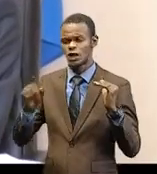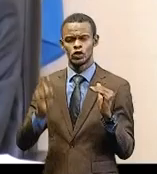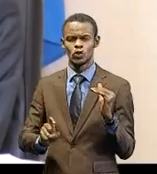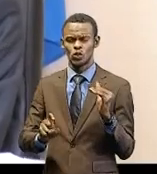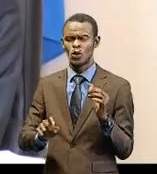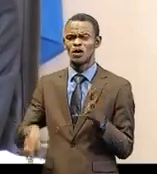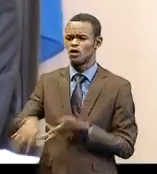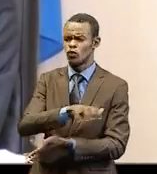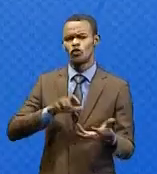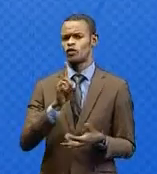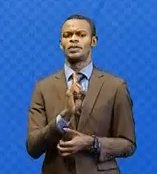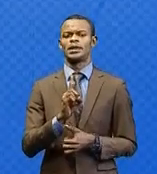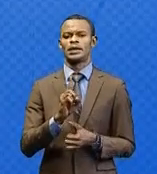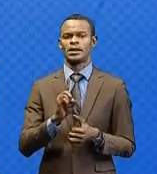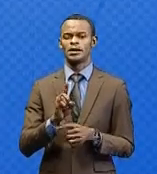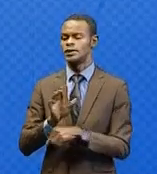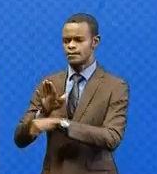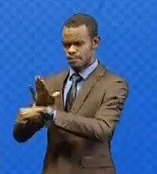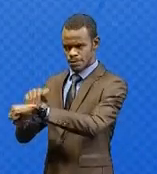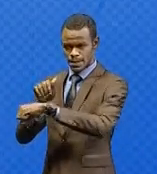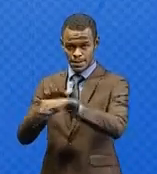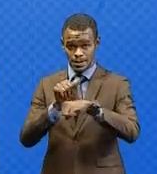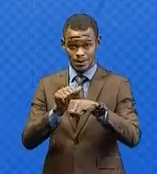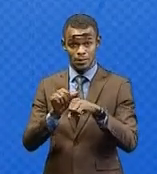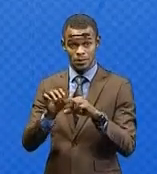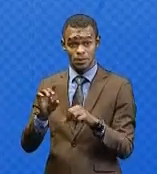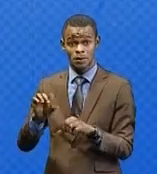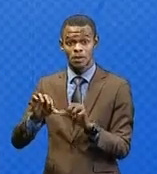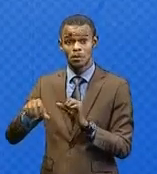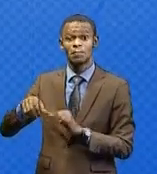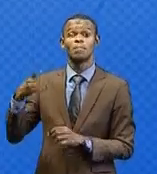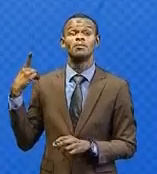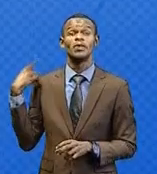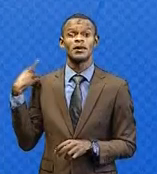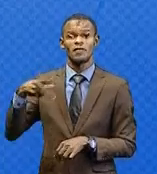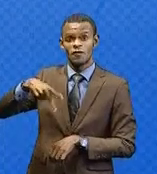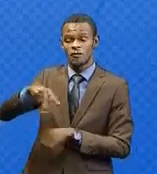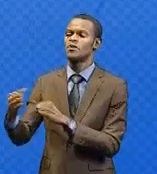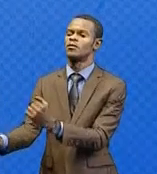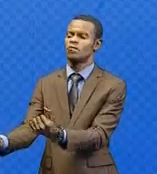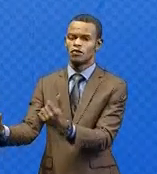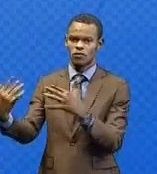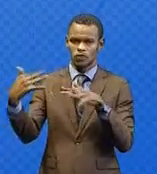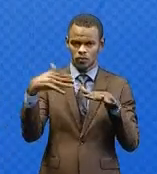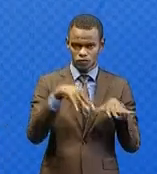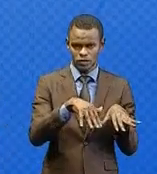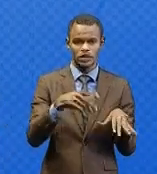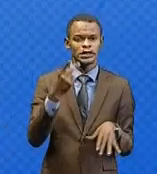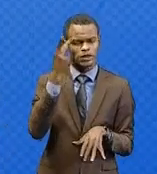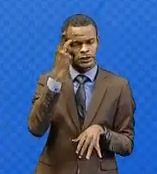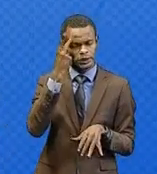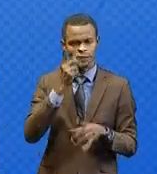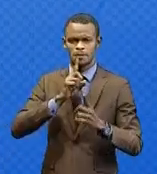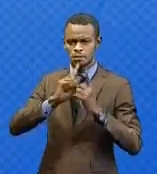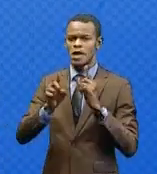et la tranquillité. Ils ont été invités à Kinshasa pour consultation avec la hiérarchie. En ce qui concerne